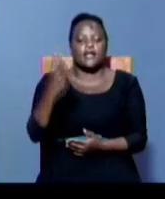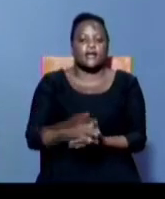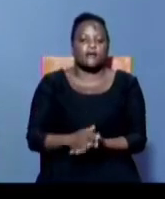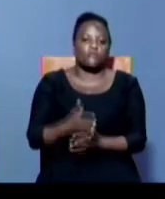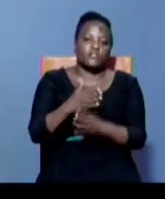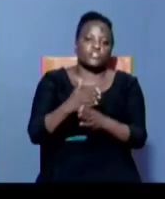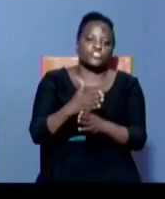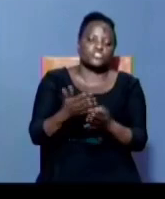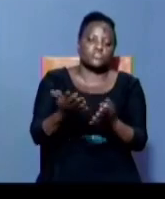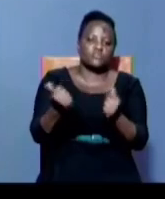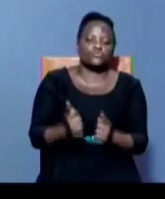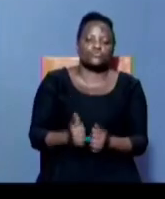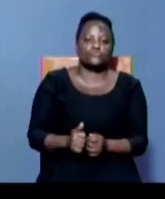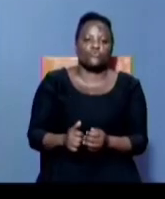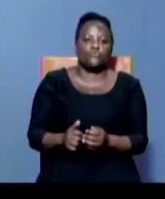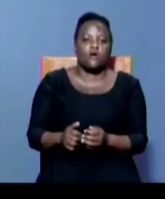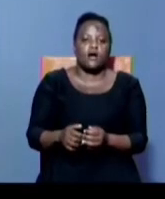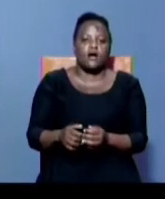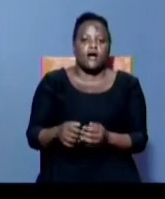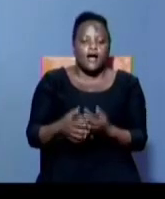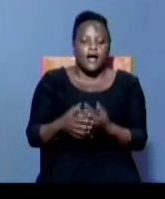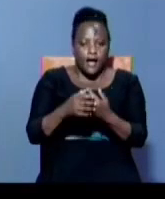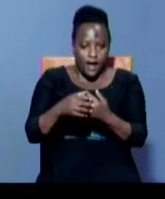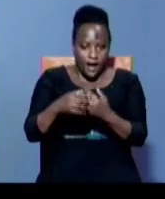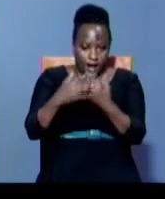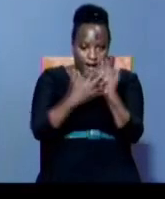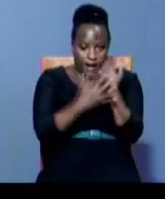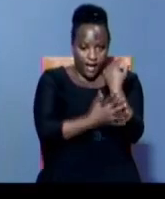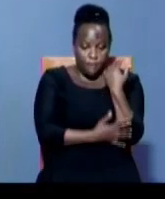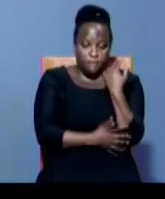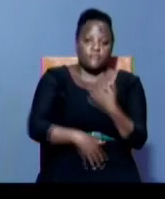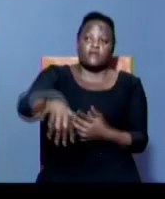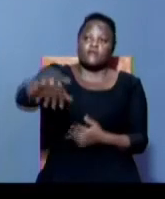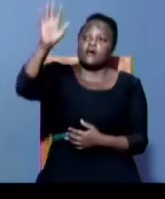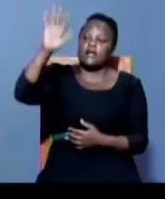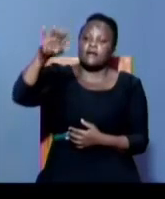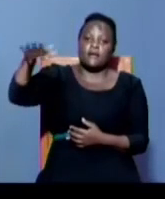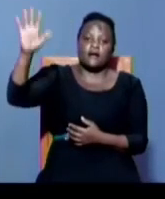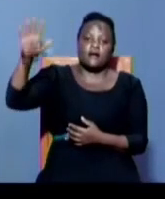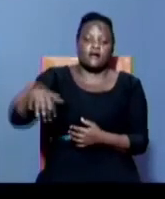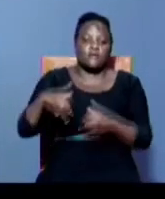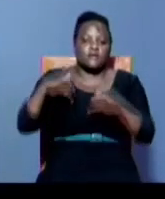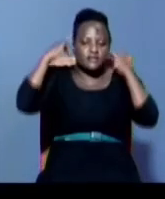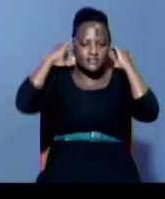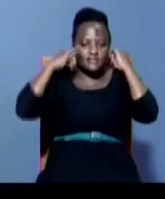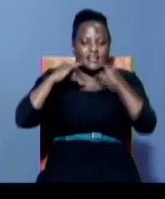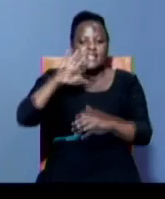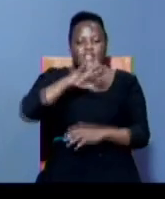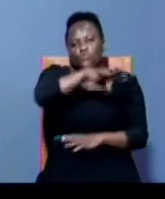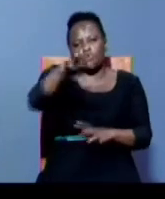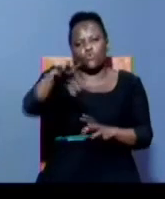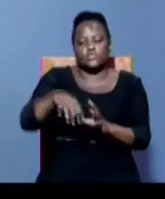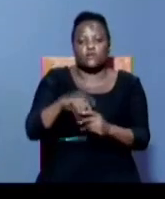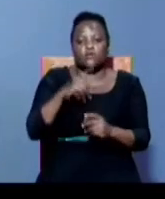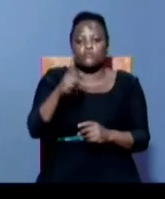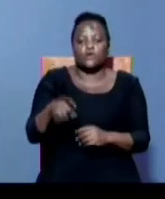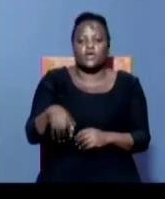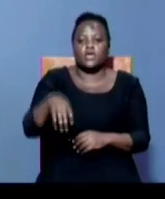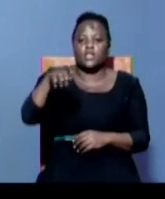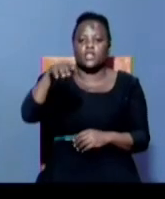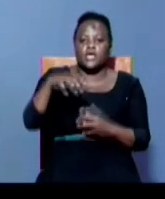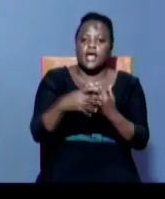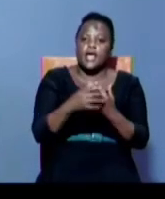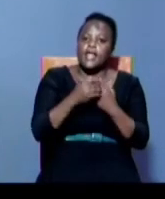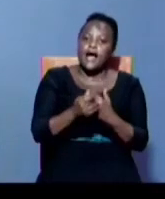na wakanyunyizwa damu Israeli wote, na waliambiwa hii ni damu ya agano. Maana yake wamekubali alichosema